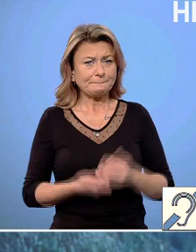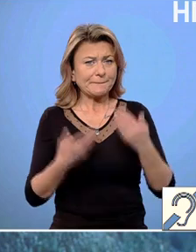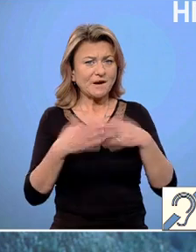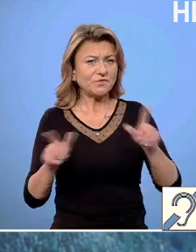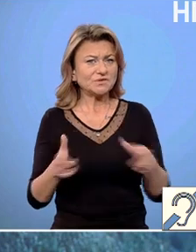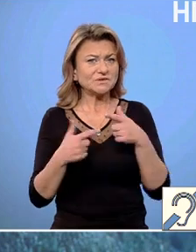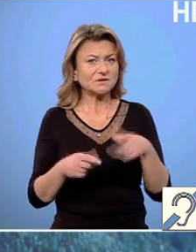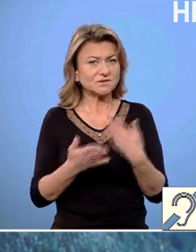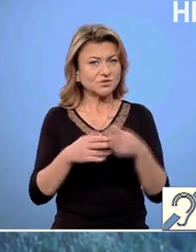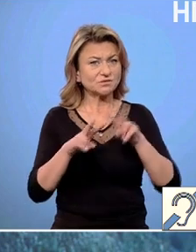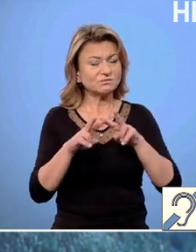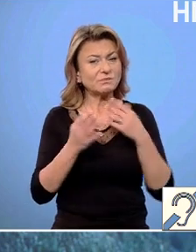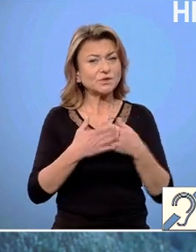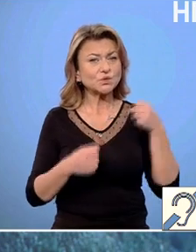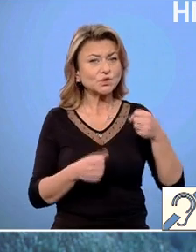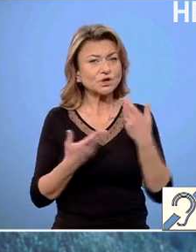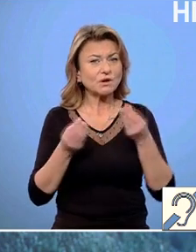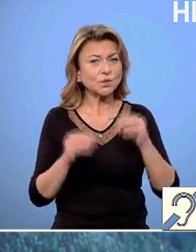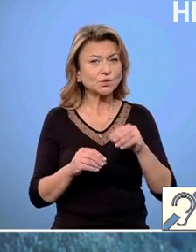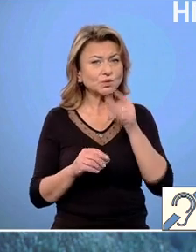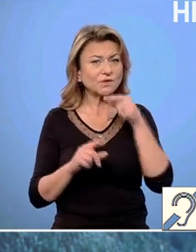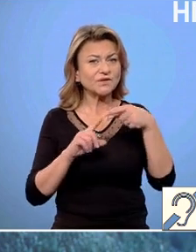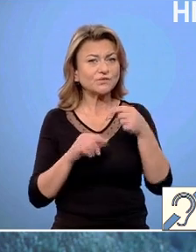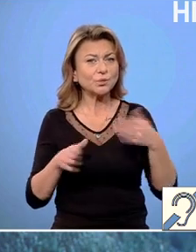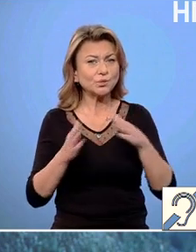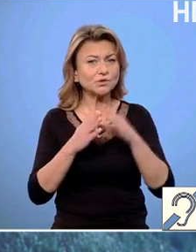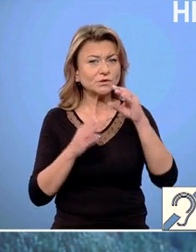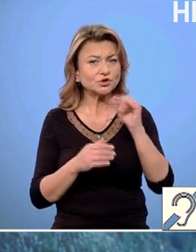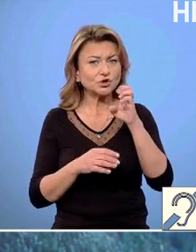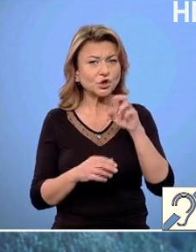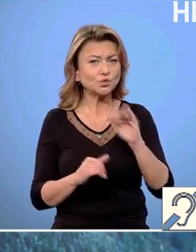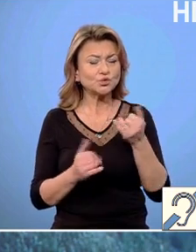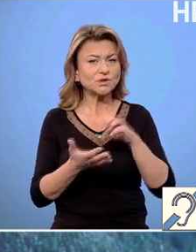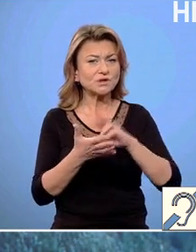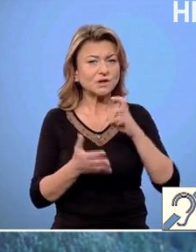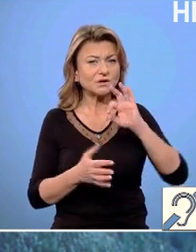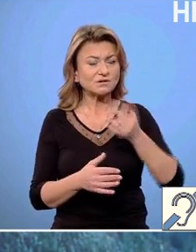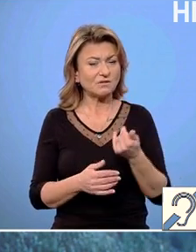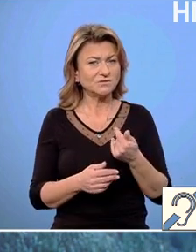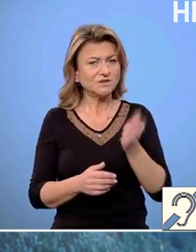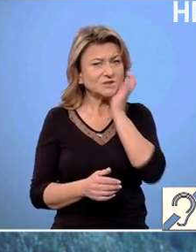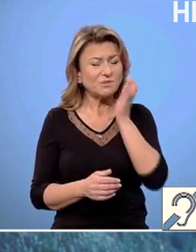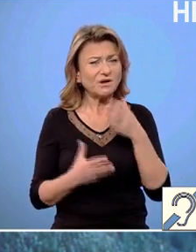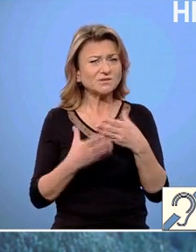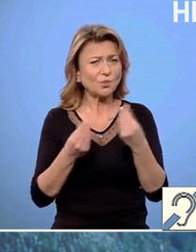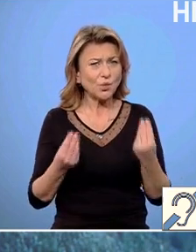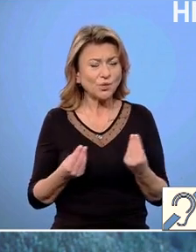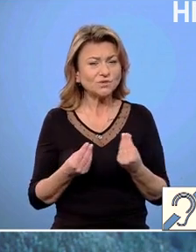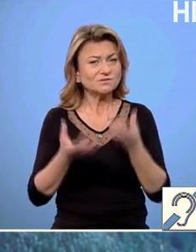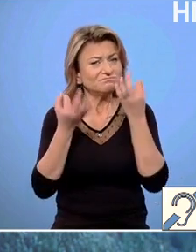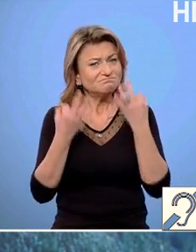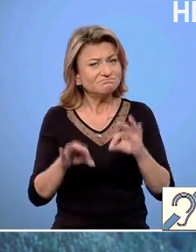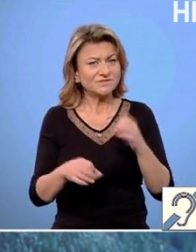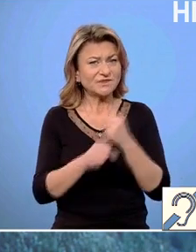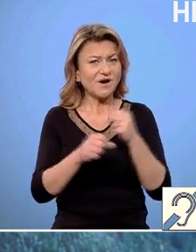A fost distracție în acest weekend pentru turiștii care au ajuns pe vârful muntelui Ciceu din județul Harghita. Stratul de zăpadă generos